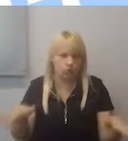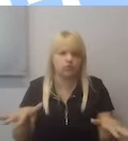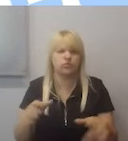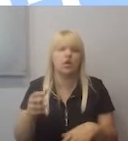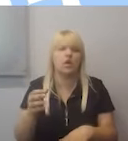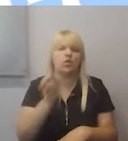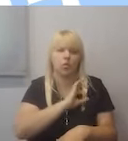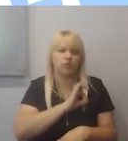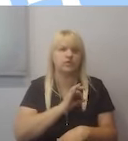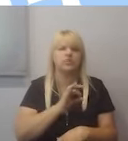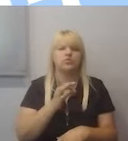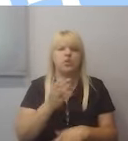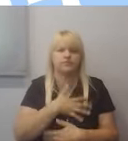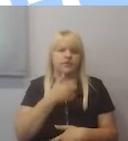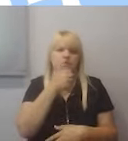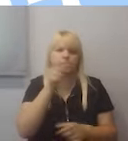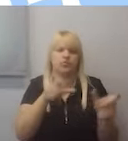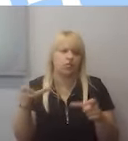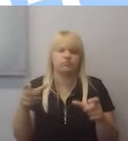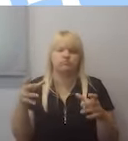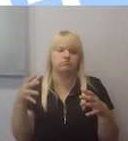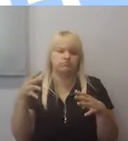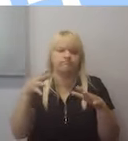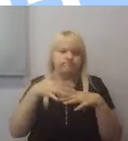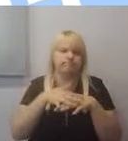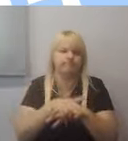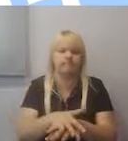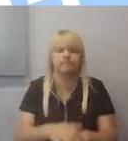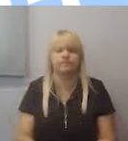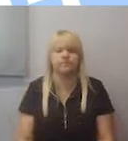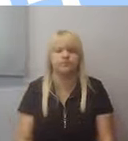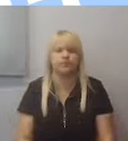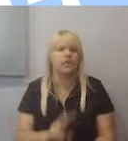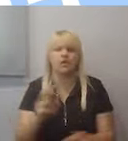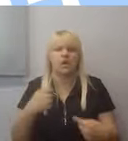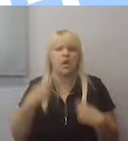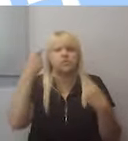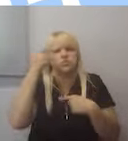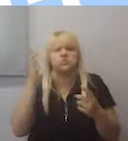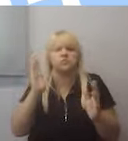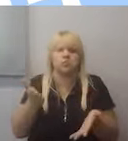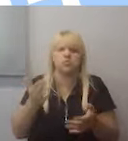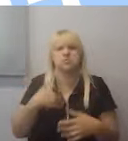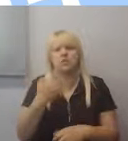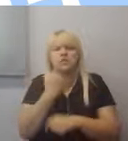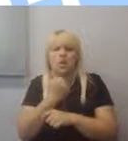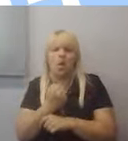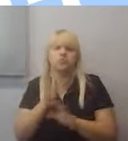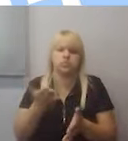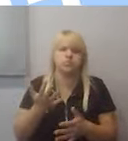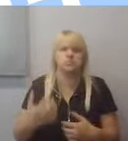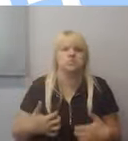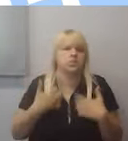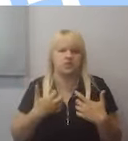personu iesaistīšanu kā es uzzināšu ka man draud briesmas par to cilvēki tiks